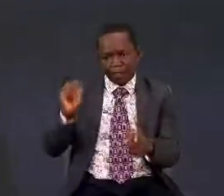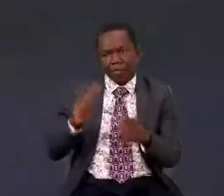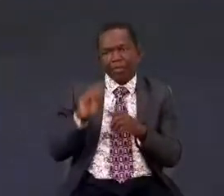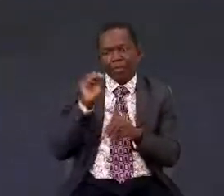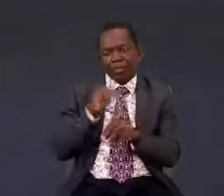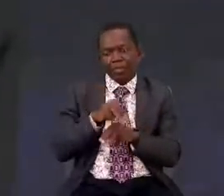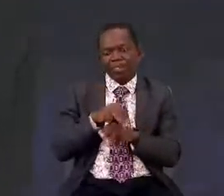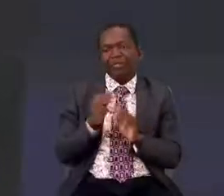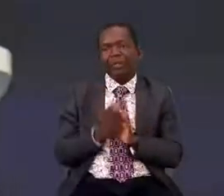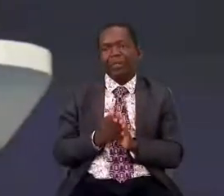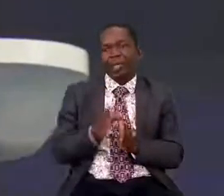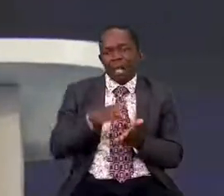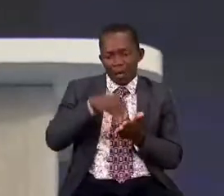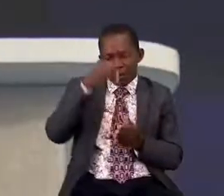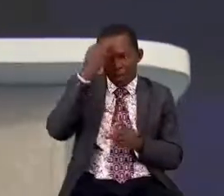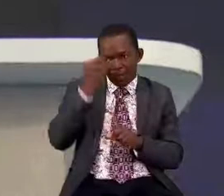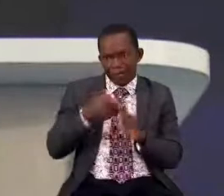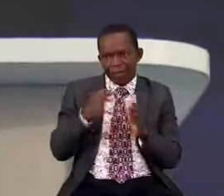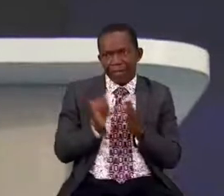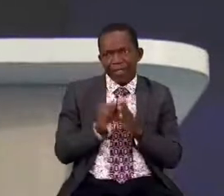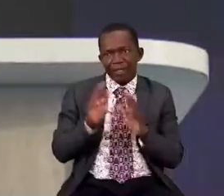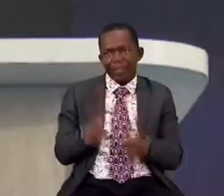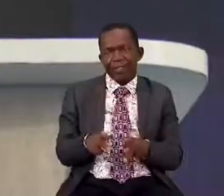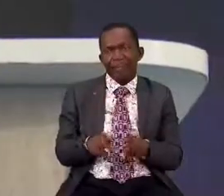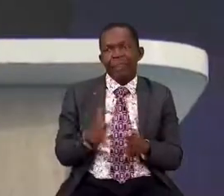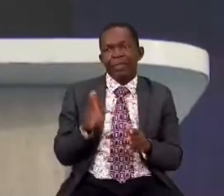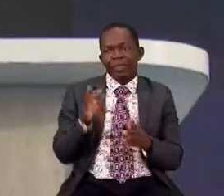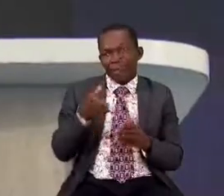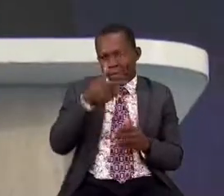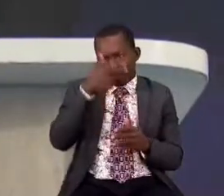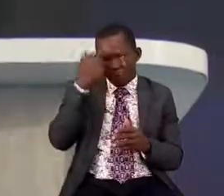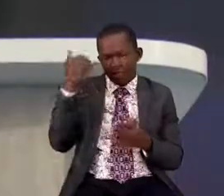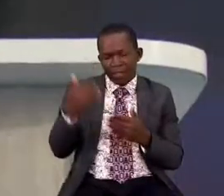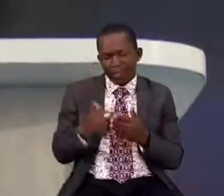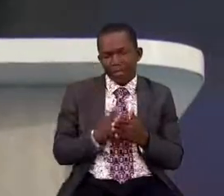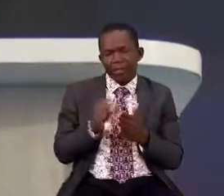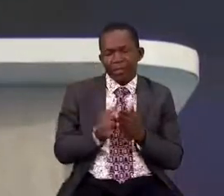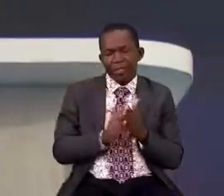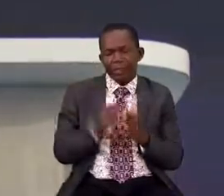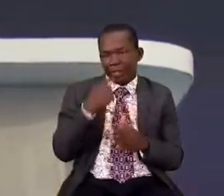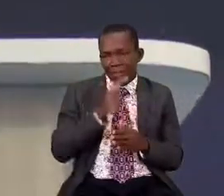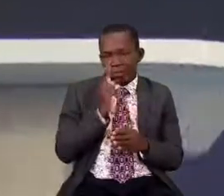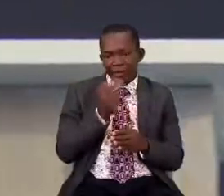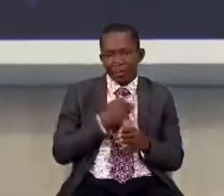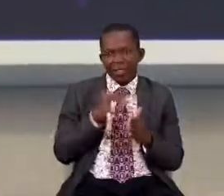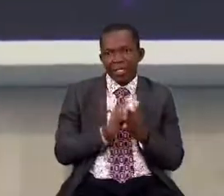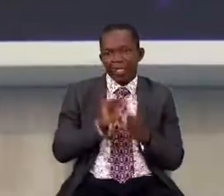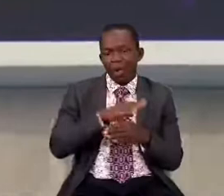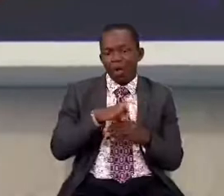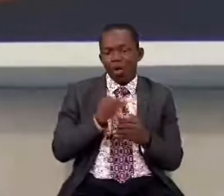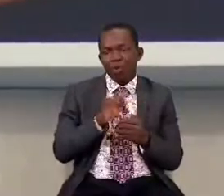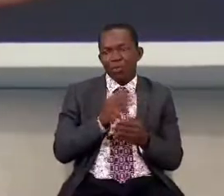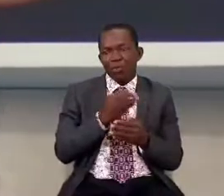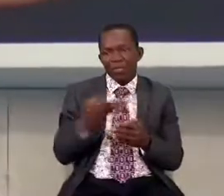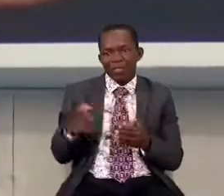Nouveau Testament dit que toutes ces choses qui ont été écrites avant notre temps, avant le Nouveau Testament,